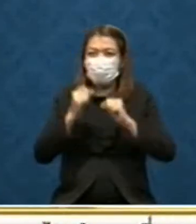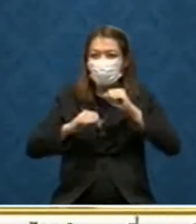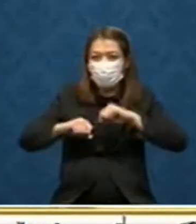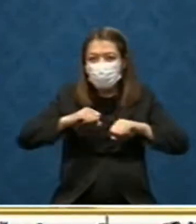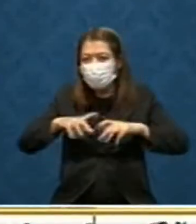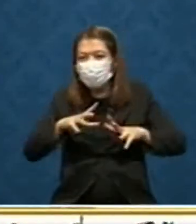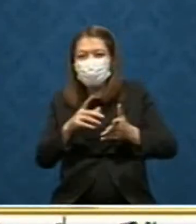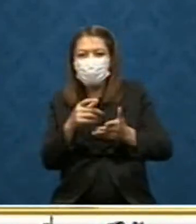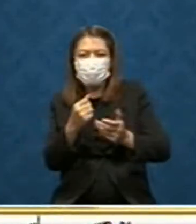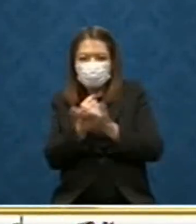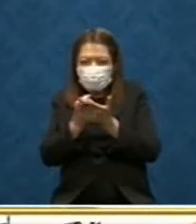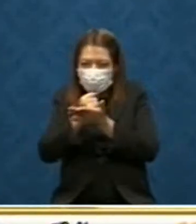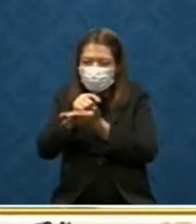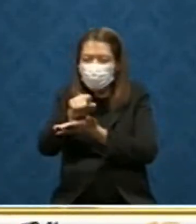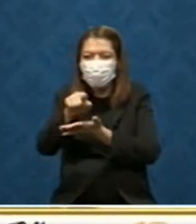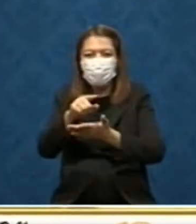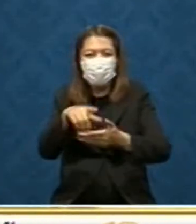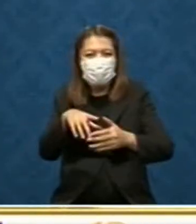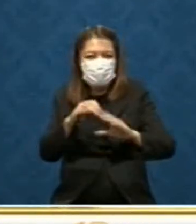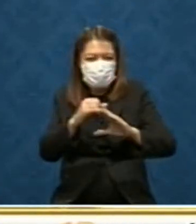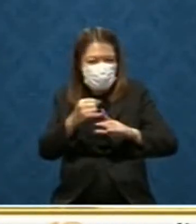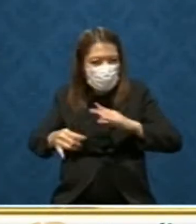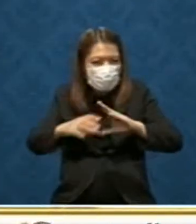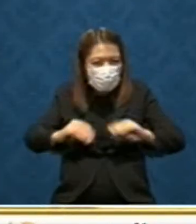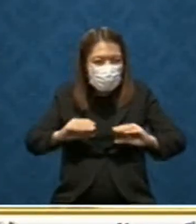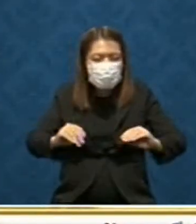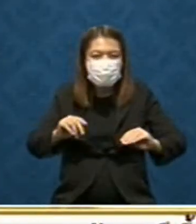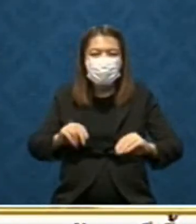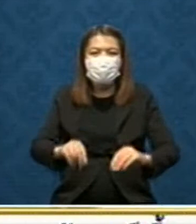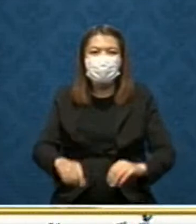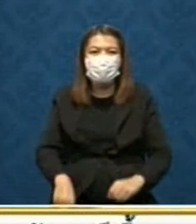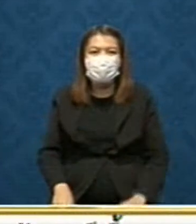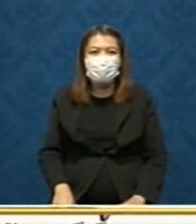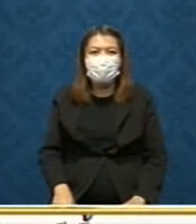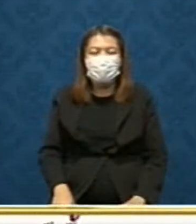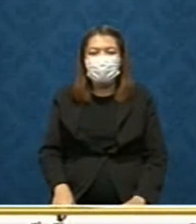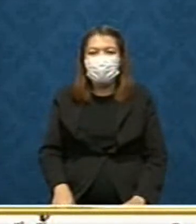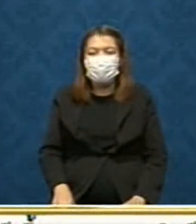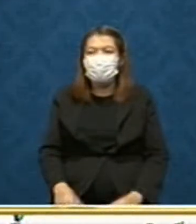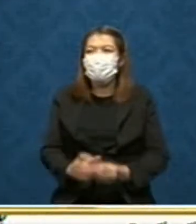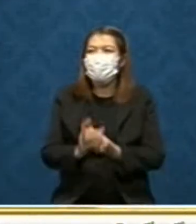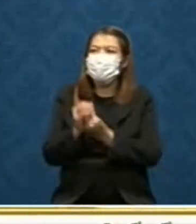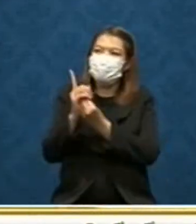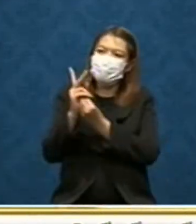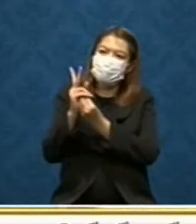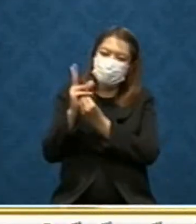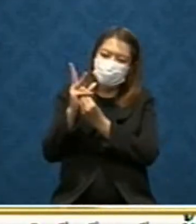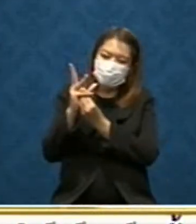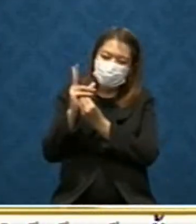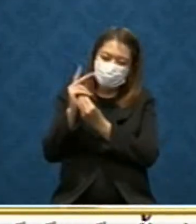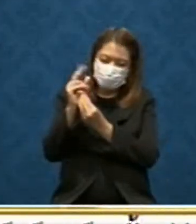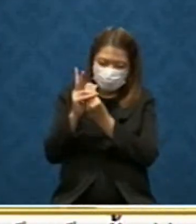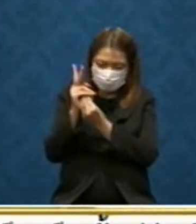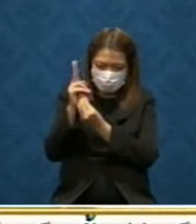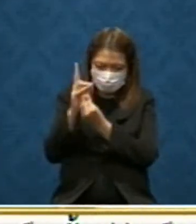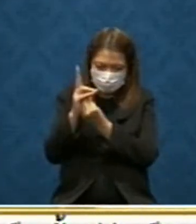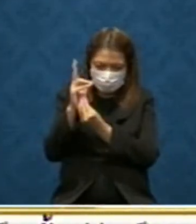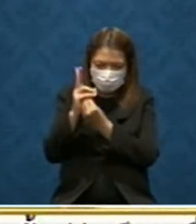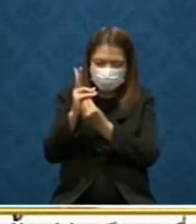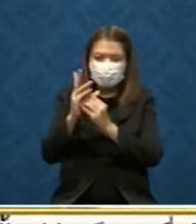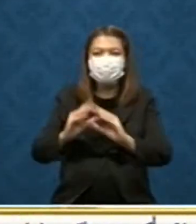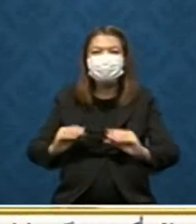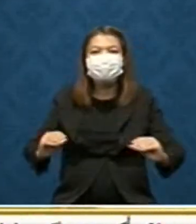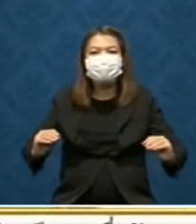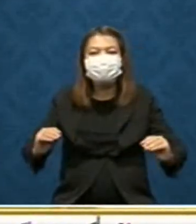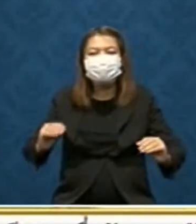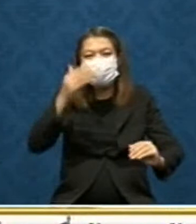ตั จะปรบยาเสีติตก็ ตงตตงตักเกี่ยอธิย์ สองสัดาหมั เดีนเง